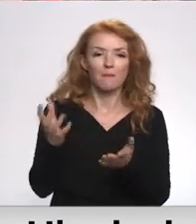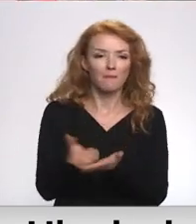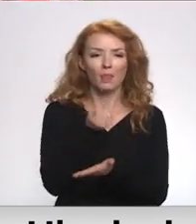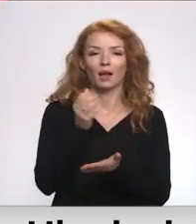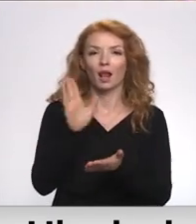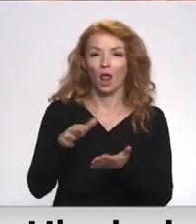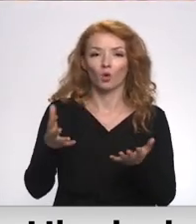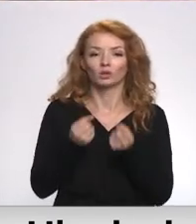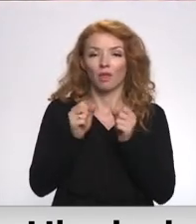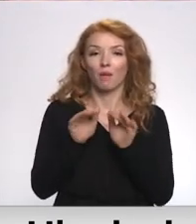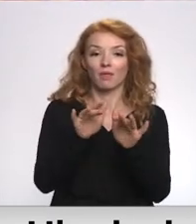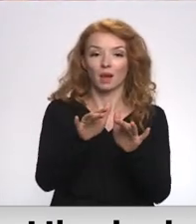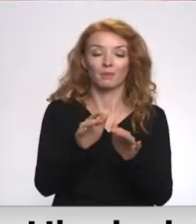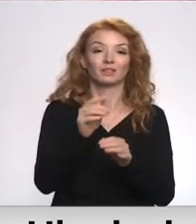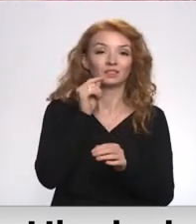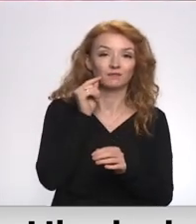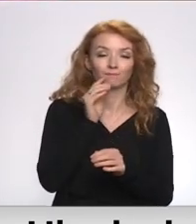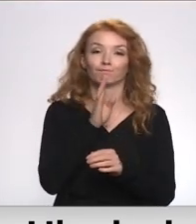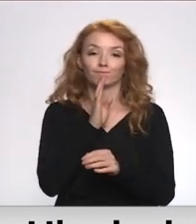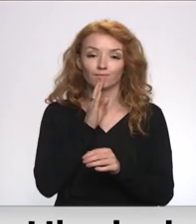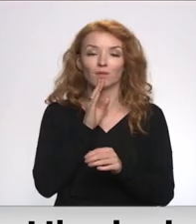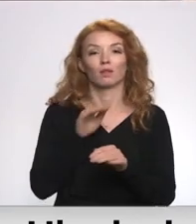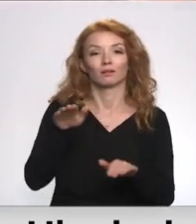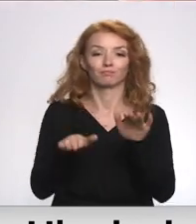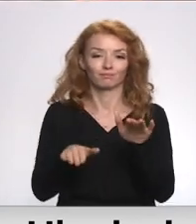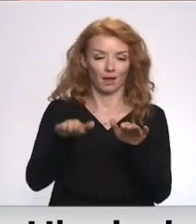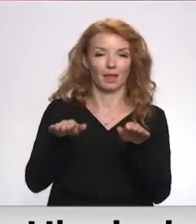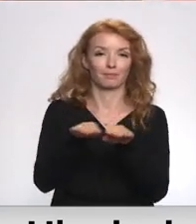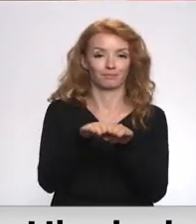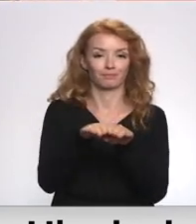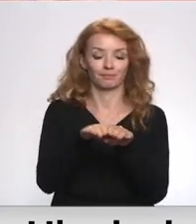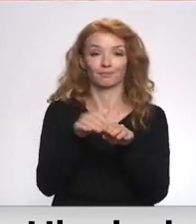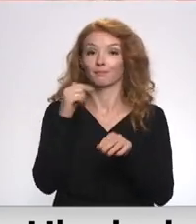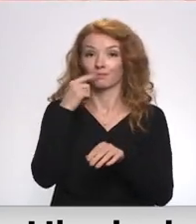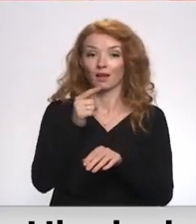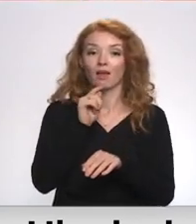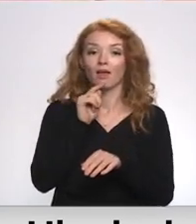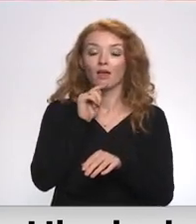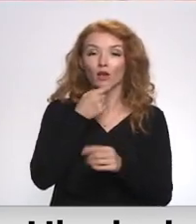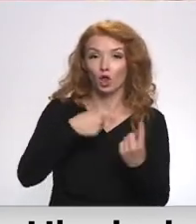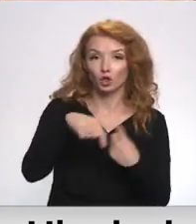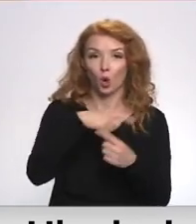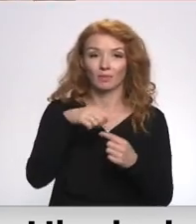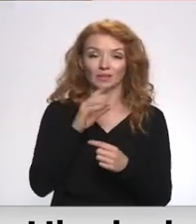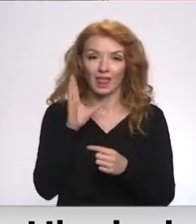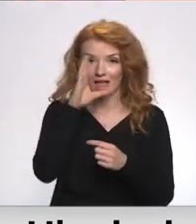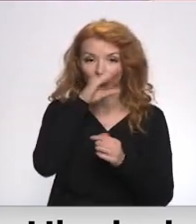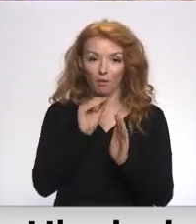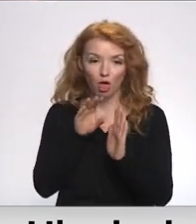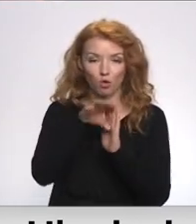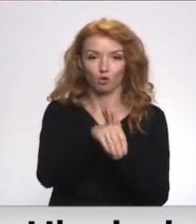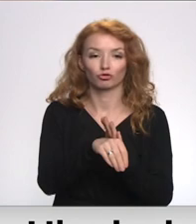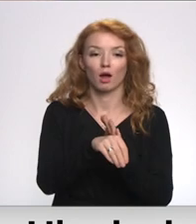lai uzņēmējdarbībā sieviešu un vīriešu proporcija pamazām izlīdzinātos. Sieviešu ekonomiskā iespējošana, sieviešu